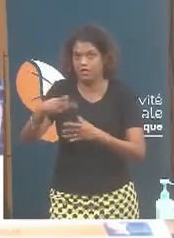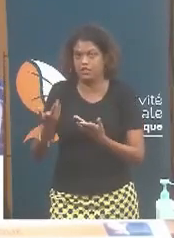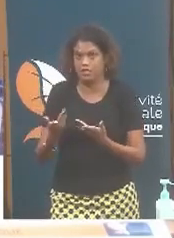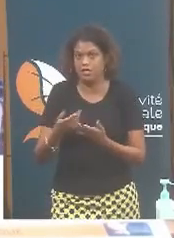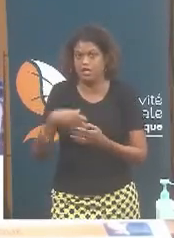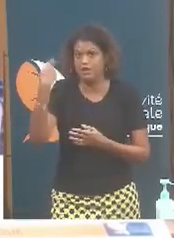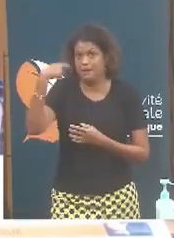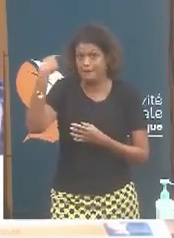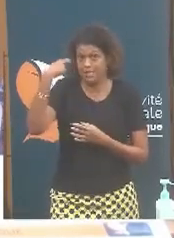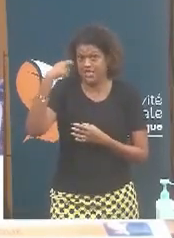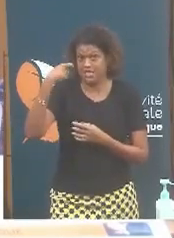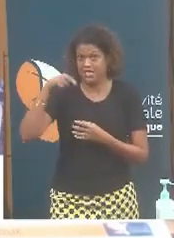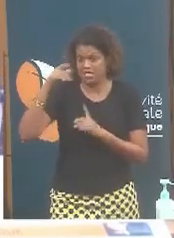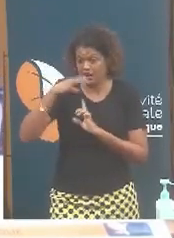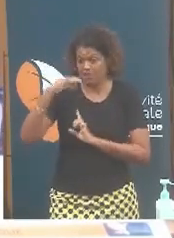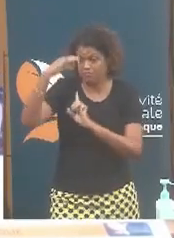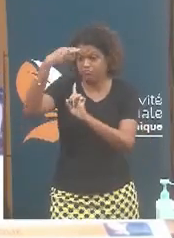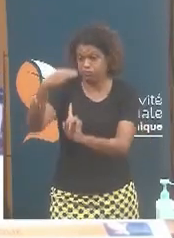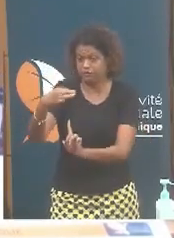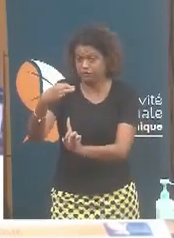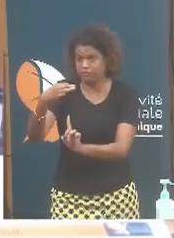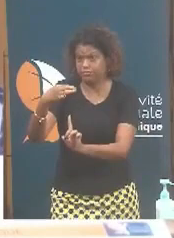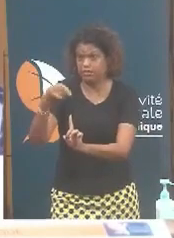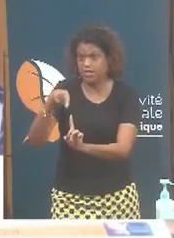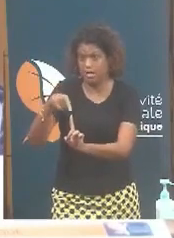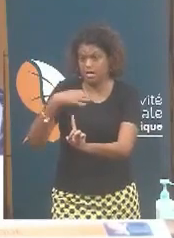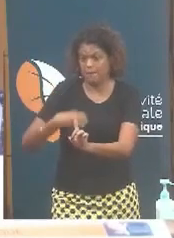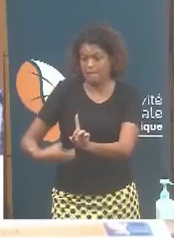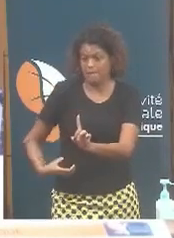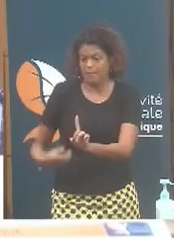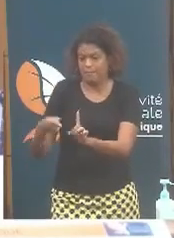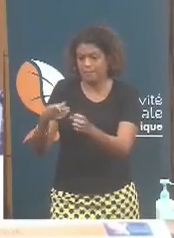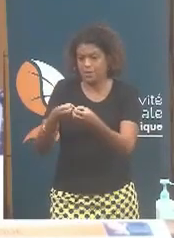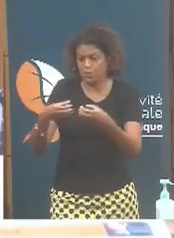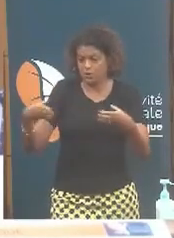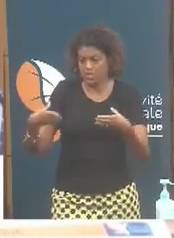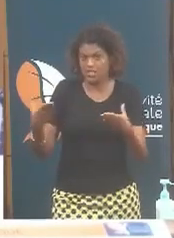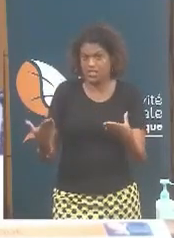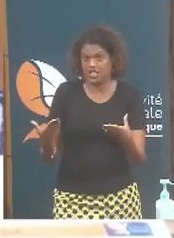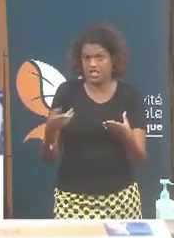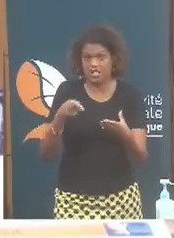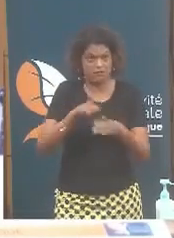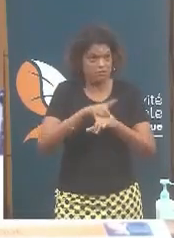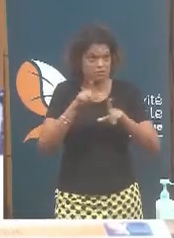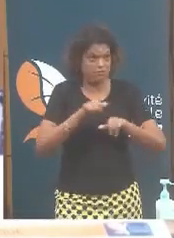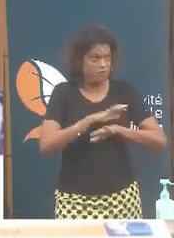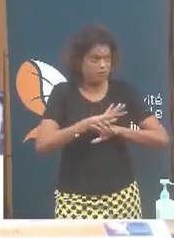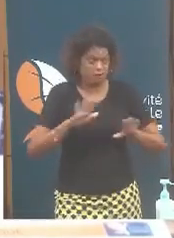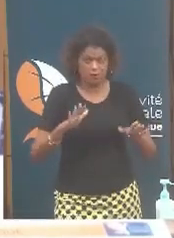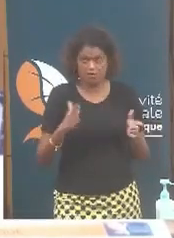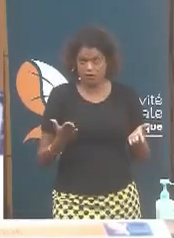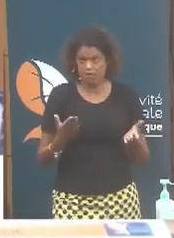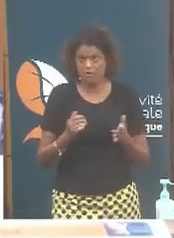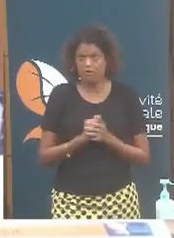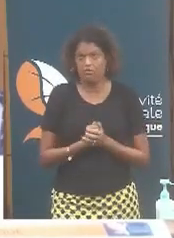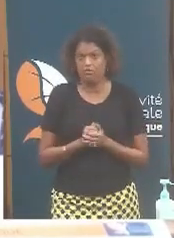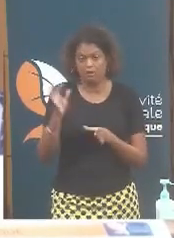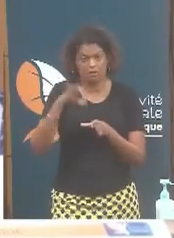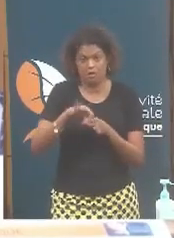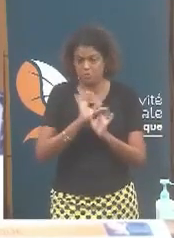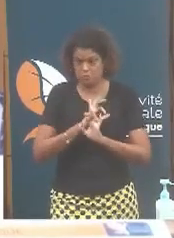président qui avait été désigné, qui était un membre de la majorité de l'époque, il n'est plus des nôtres ici, il n'est pas été réélu.